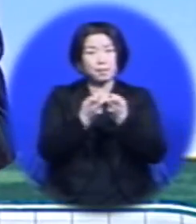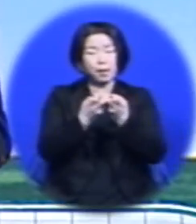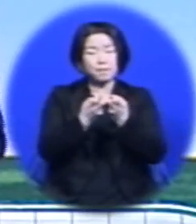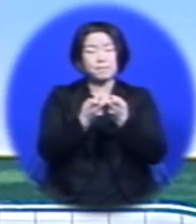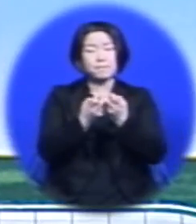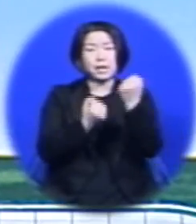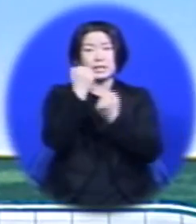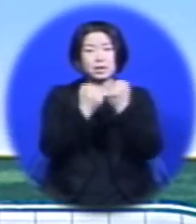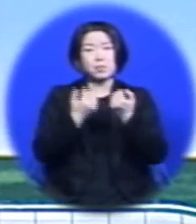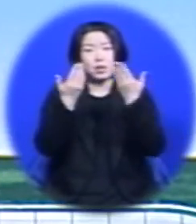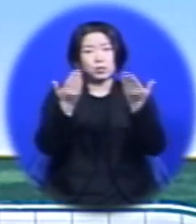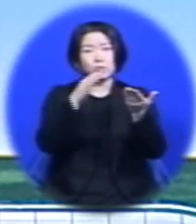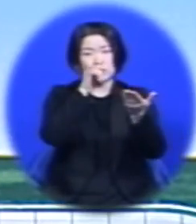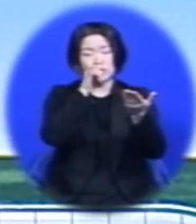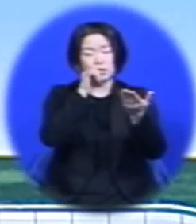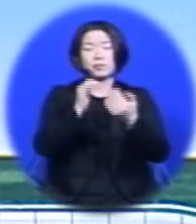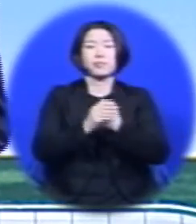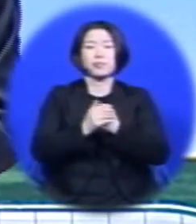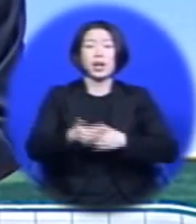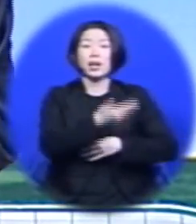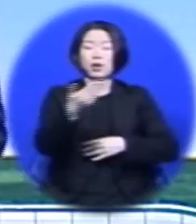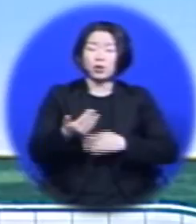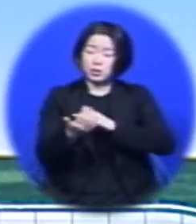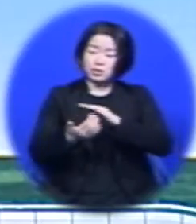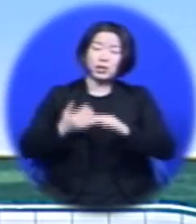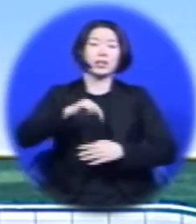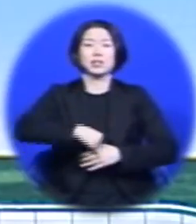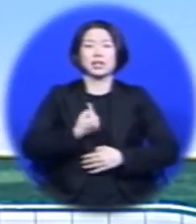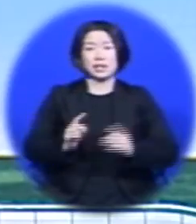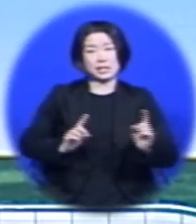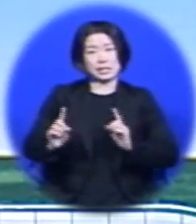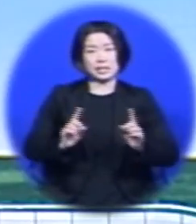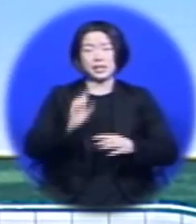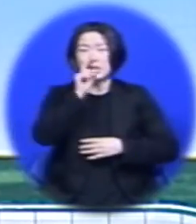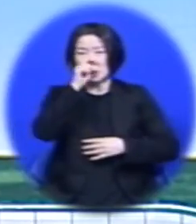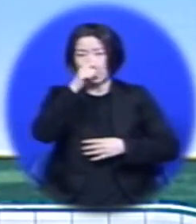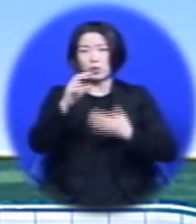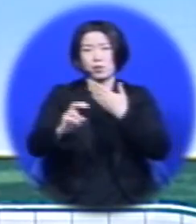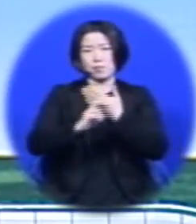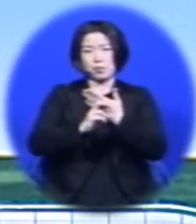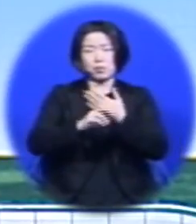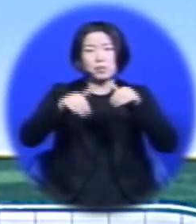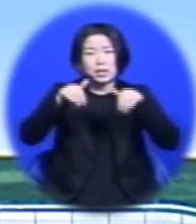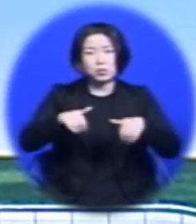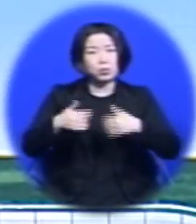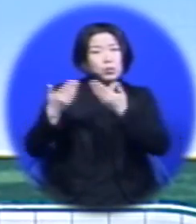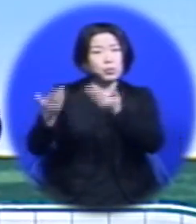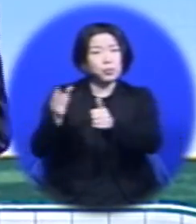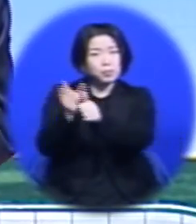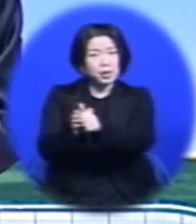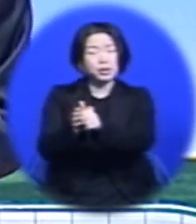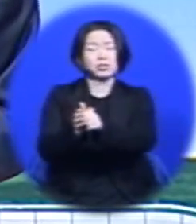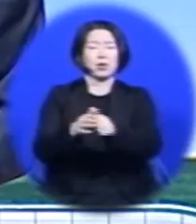어 설명을 하고 계신데 여러분이 전에는 자기 지체를 더러움과 불법에 종으로 내 맡겨서